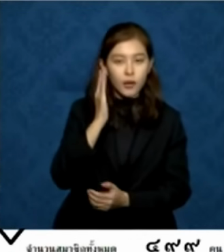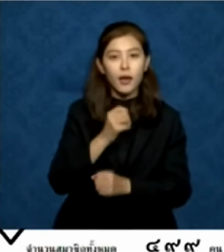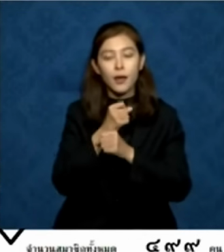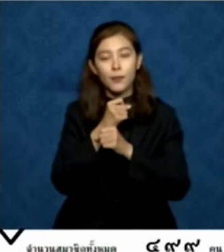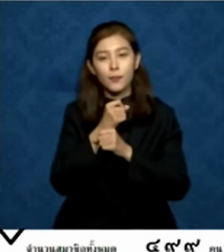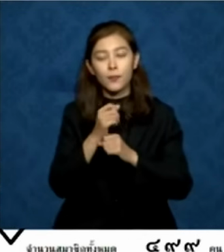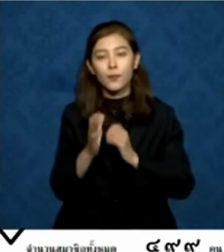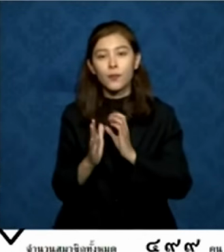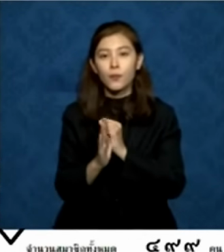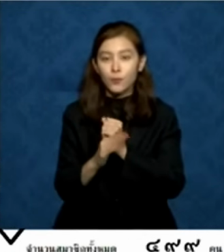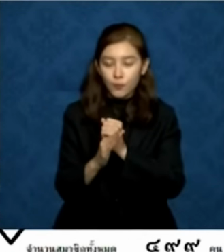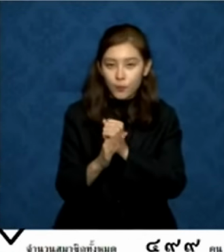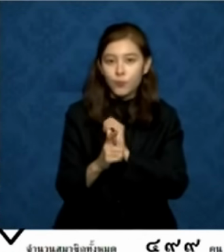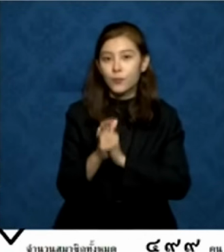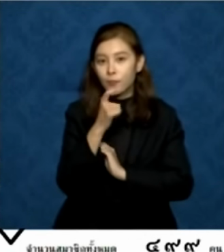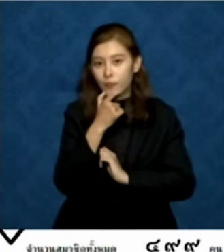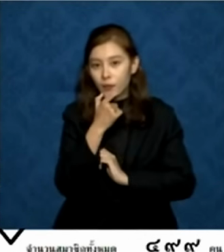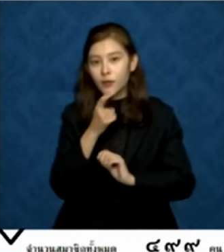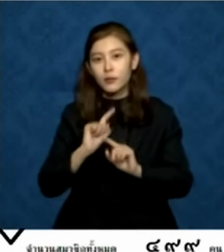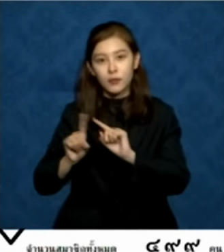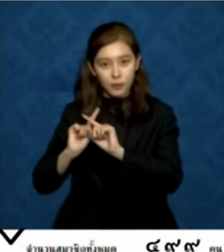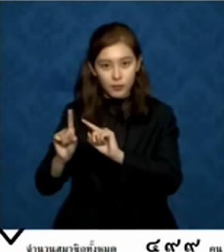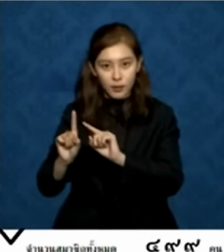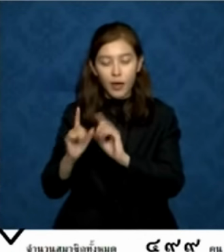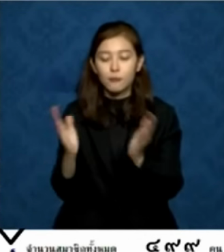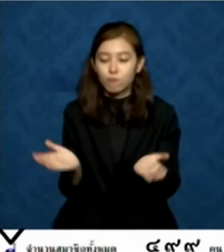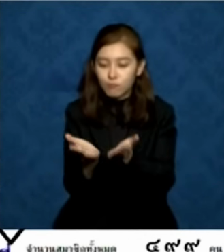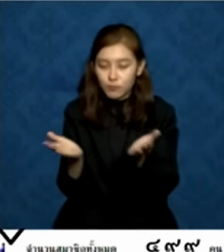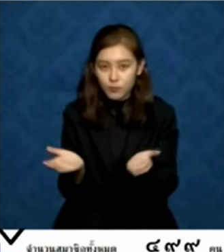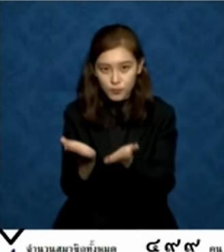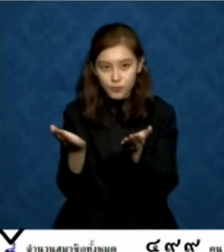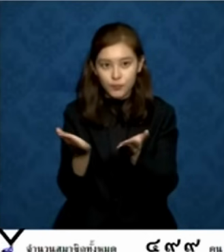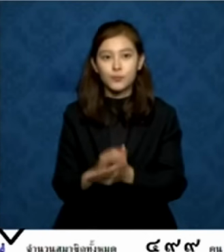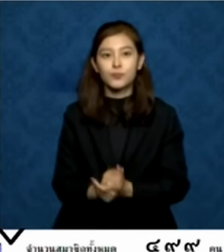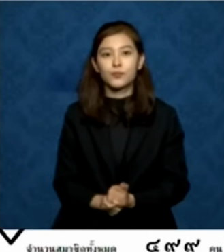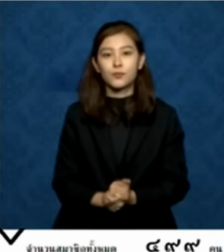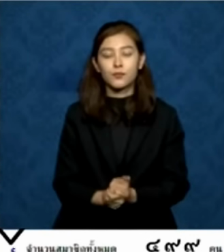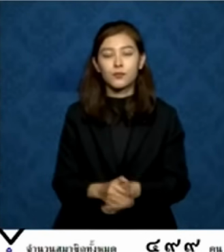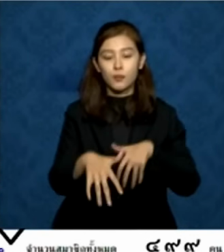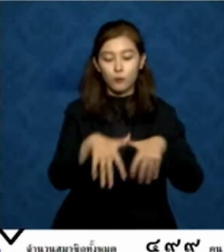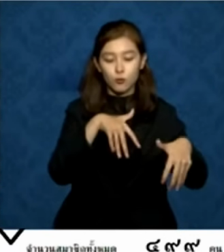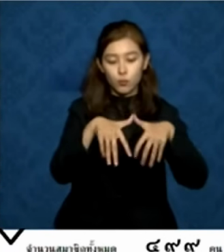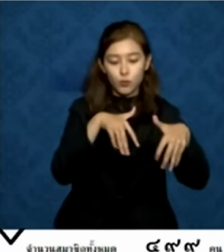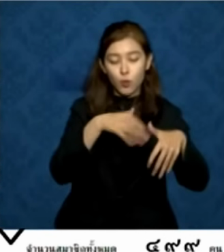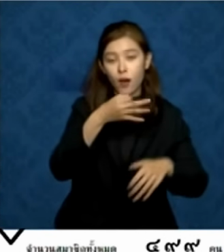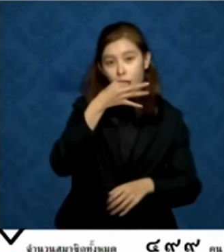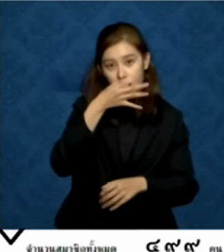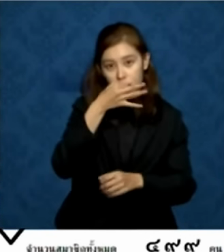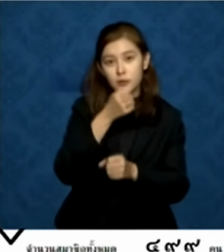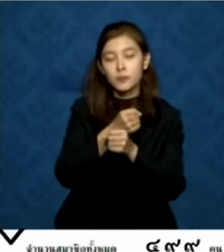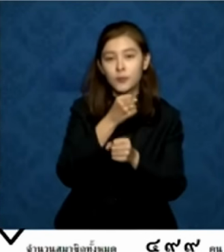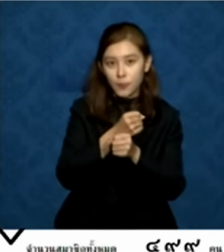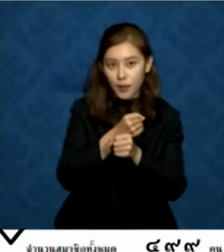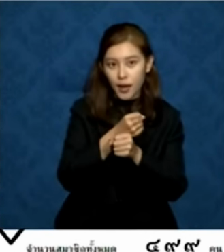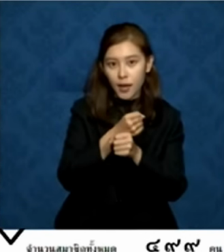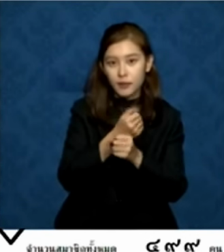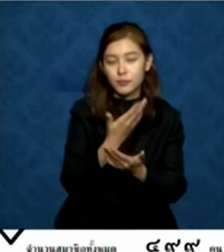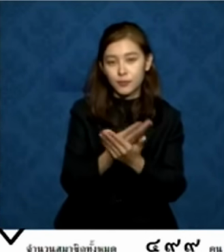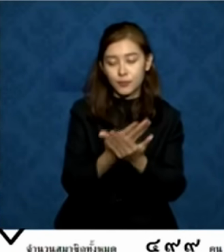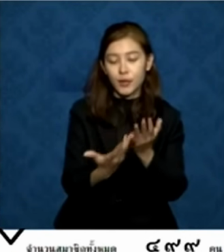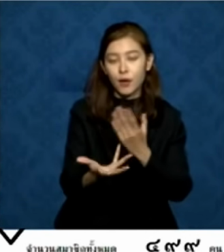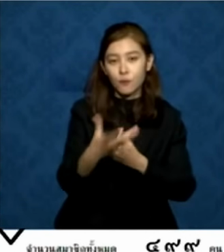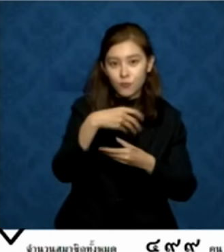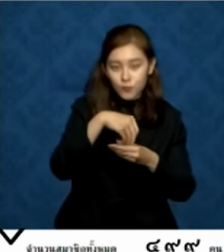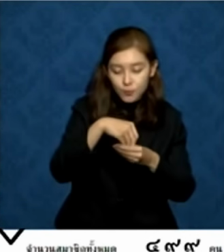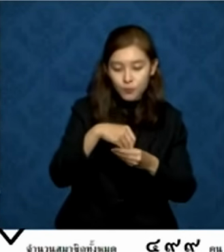นาสังคมส่งเสริมชุมชนให้มีการสร้างงานสร้างรายได้และพึ่งตน